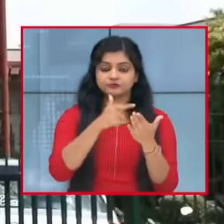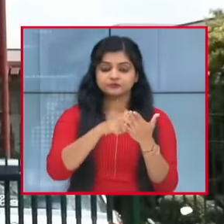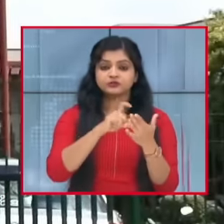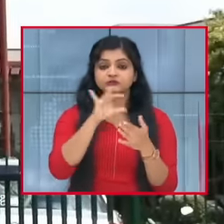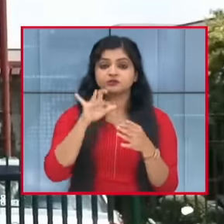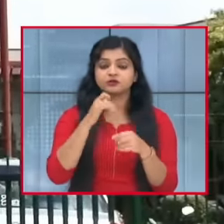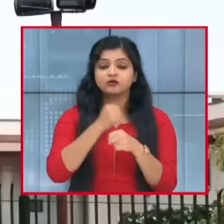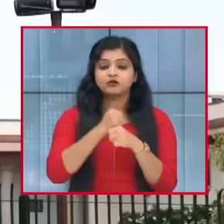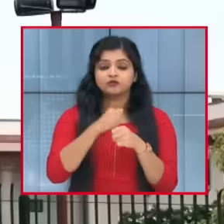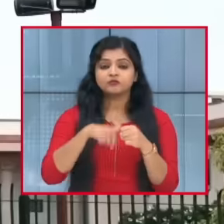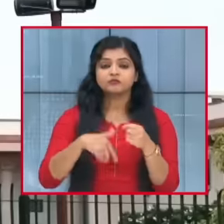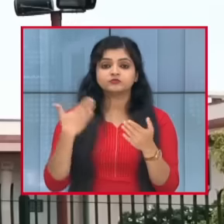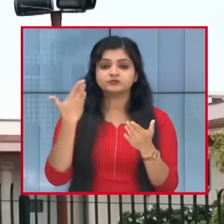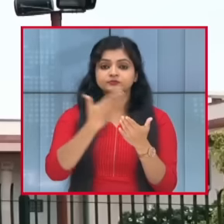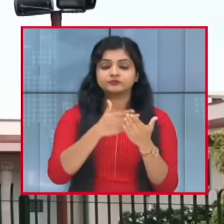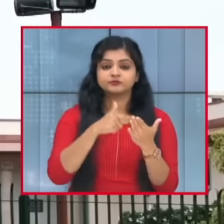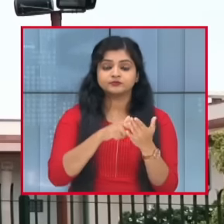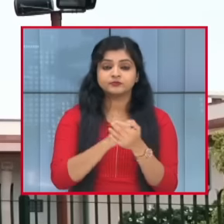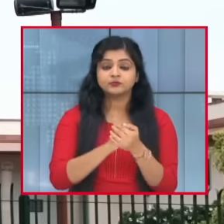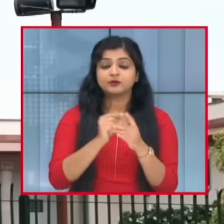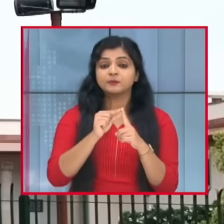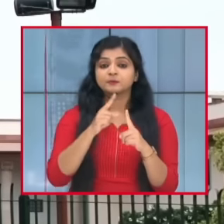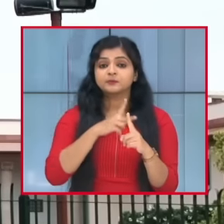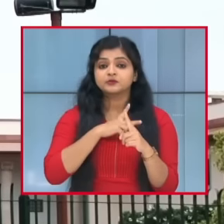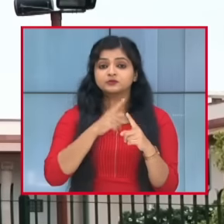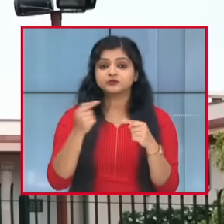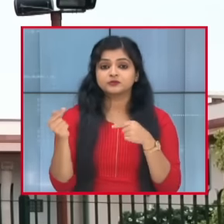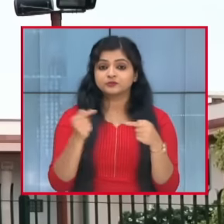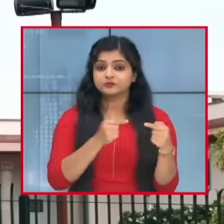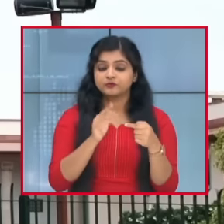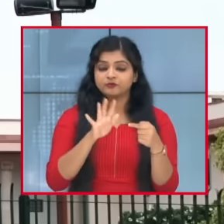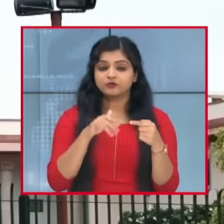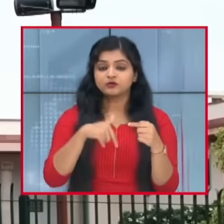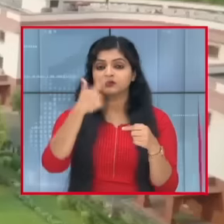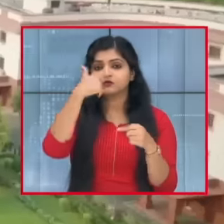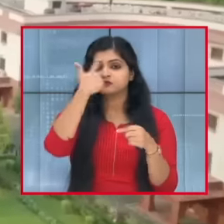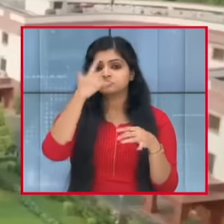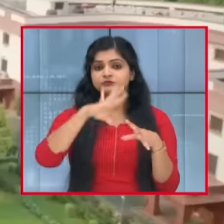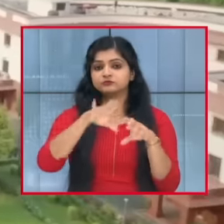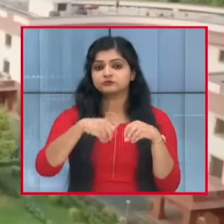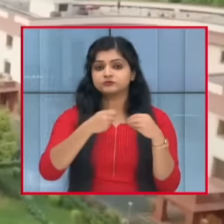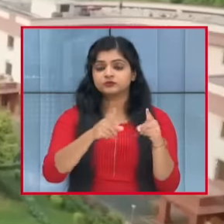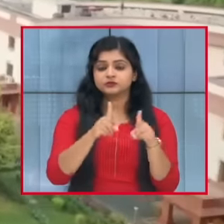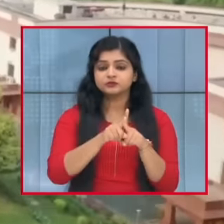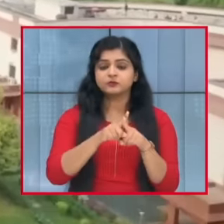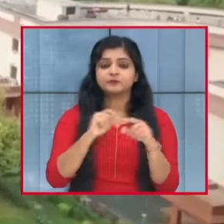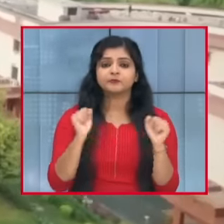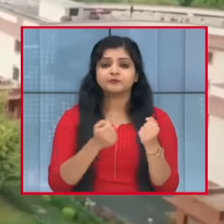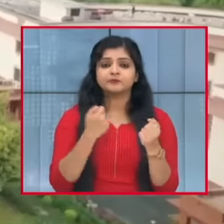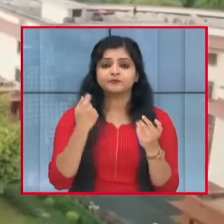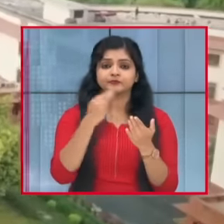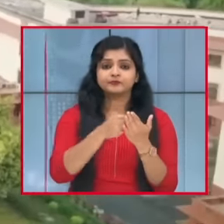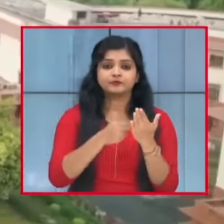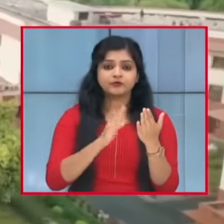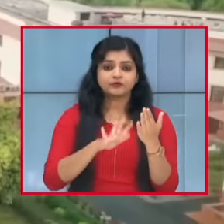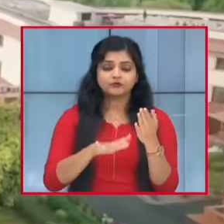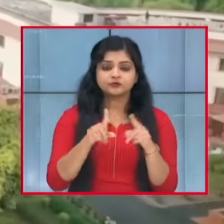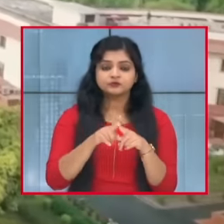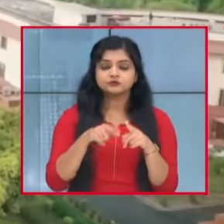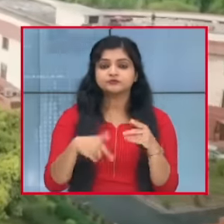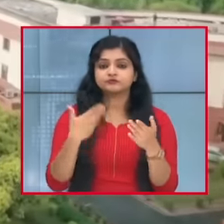കേന്ദ്ര സർക്കാരിന്റെ സത്യവാങ്മൂലം. വ്യക്തികൾ തമ്മിൽ ഉണ്ടാകുന്ന തർക്കം പോലും ക്രൈസ്തവ വേട്ടയാടലായി ചിത്രീകരിക്കുന്നു എന്ന് സത്യവാങ്മൂലം